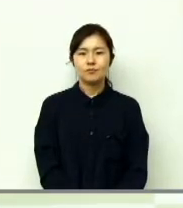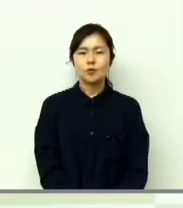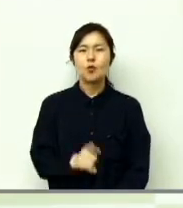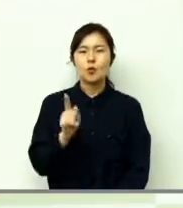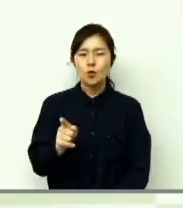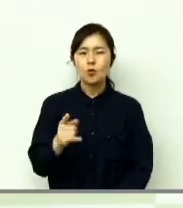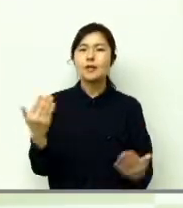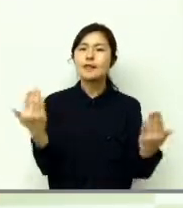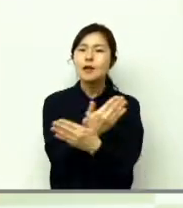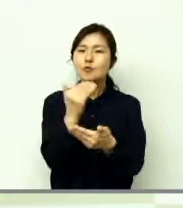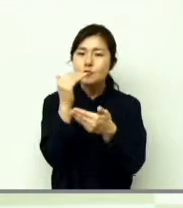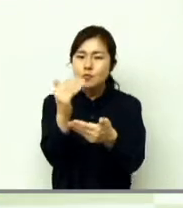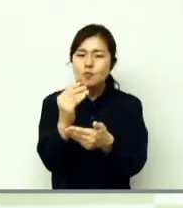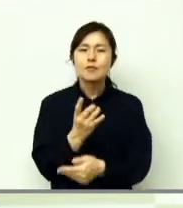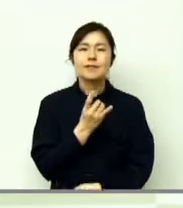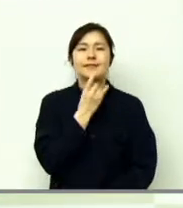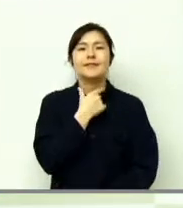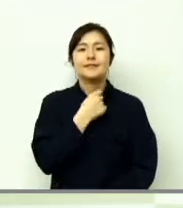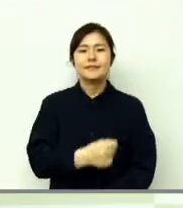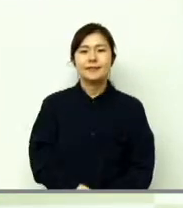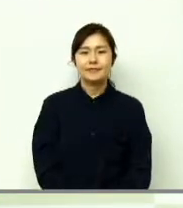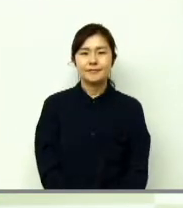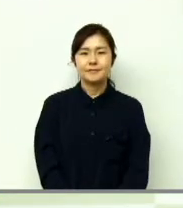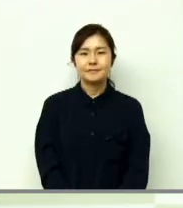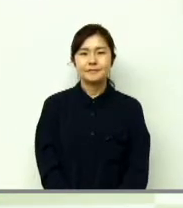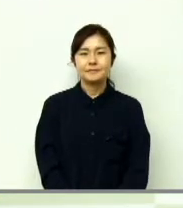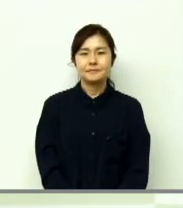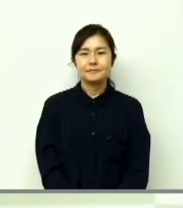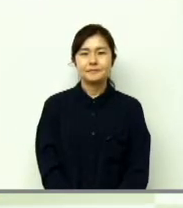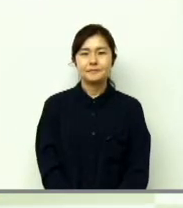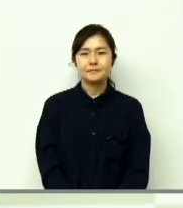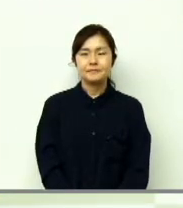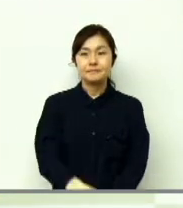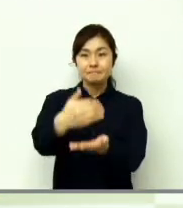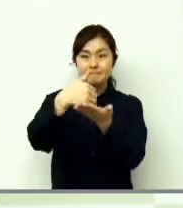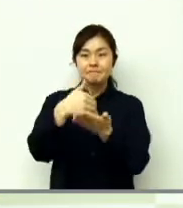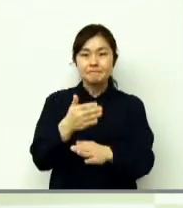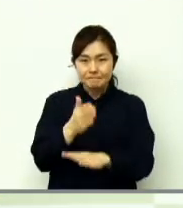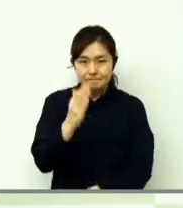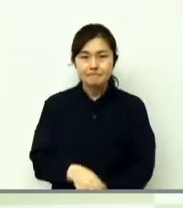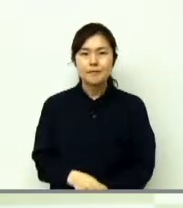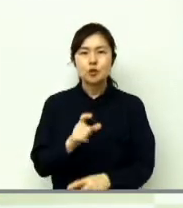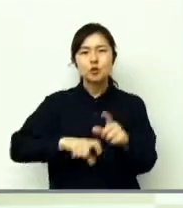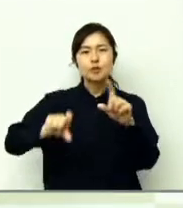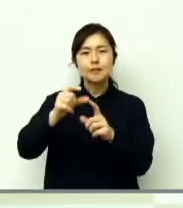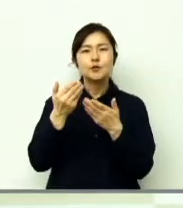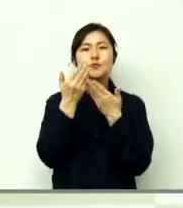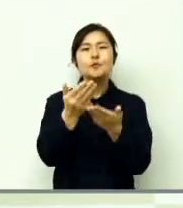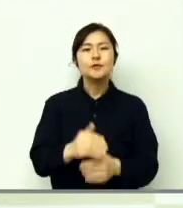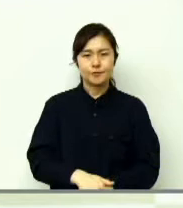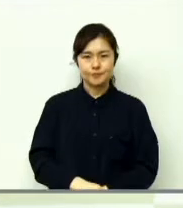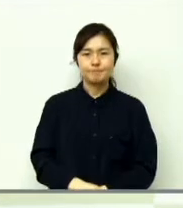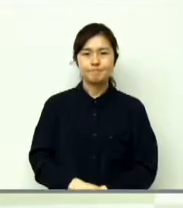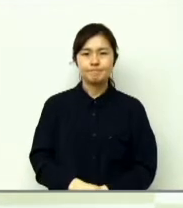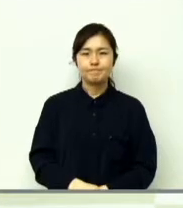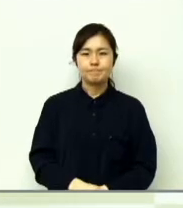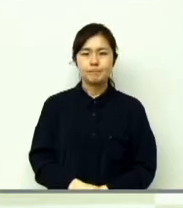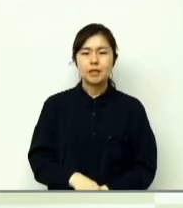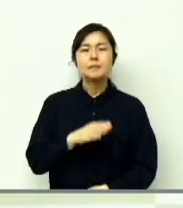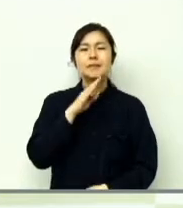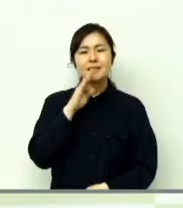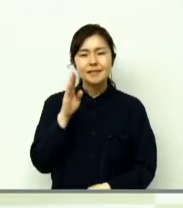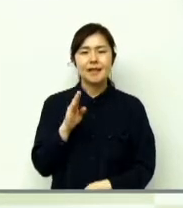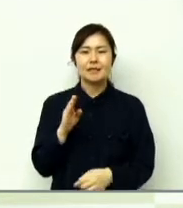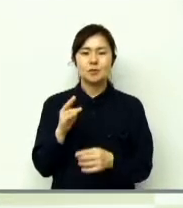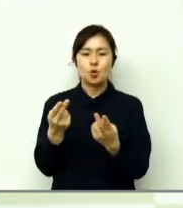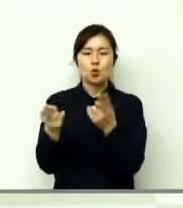をしたいというふうに思っております。 ありがとうございます。少し追加で、すでに分かれてしまったということについて、